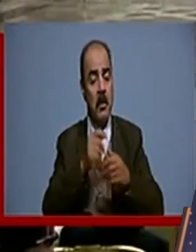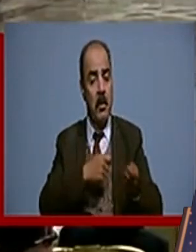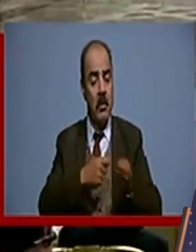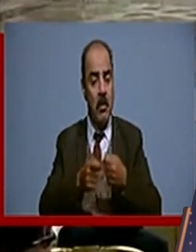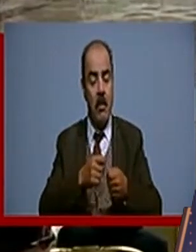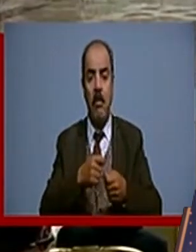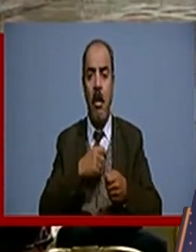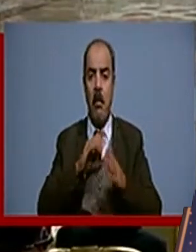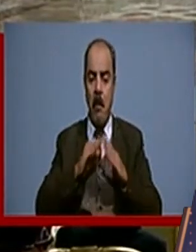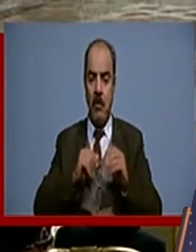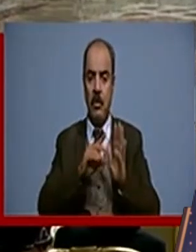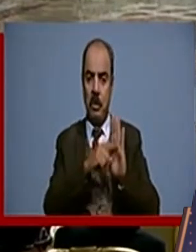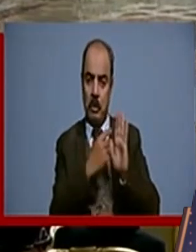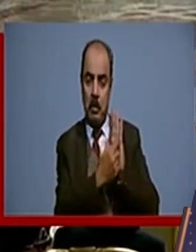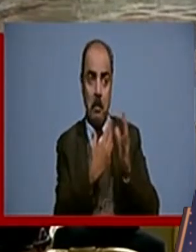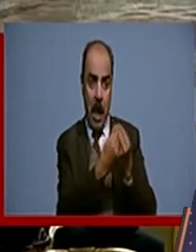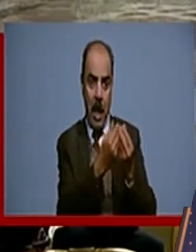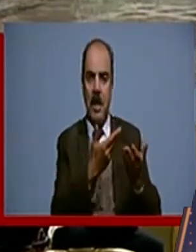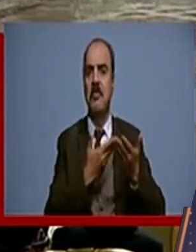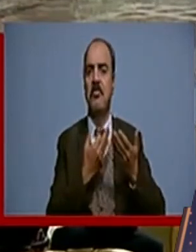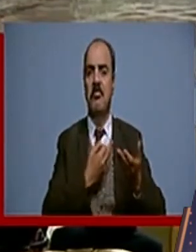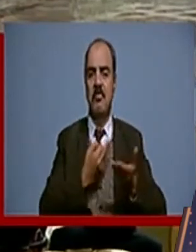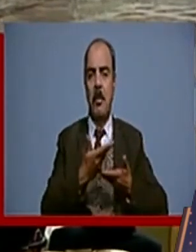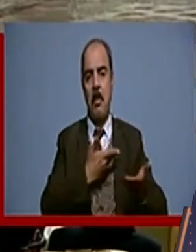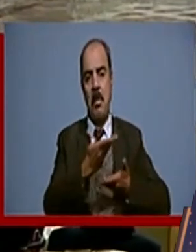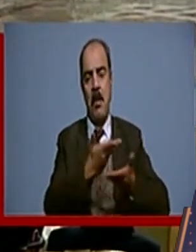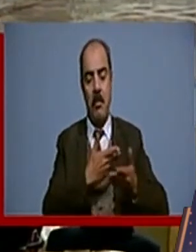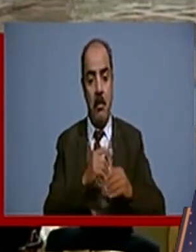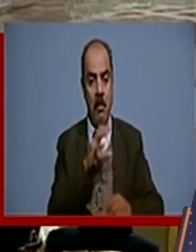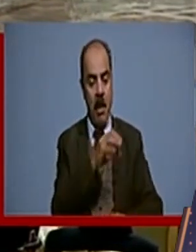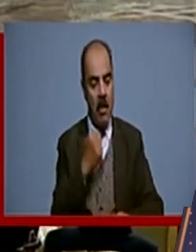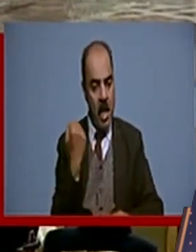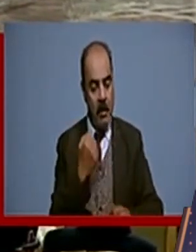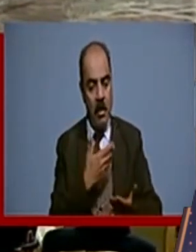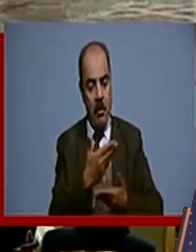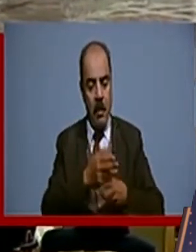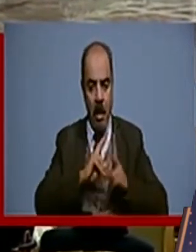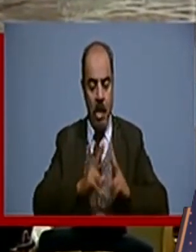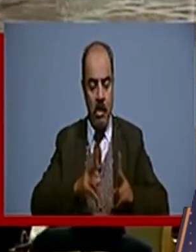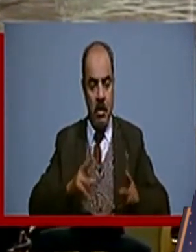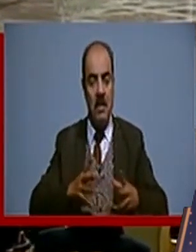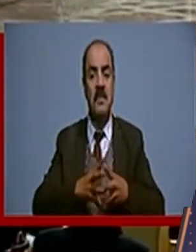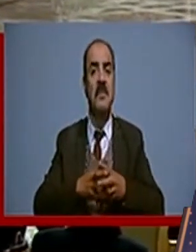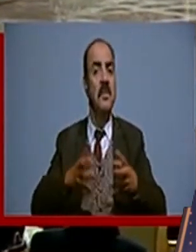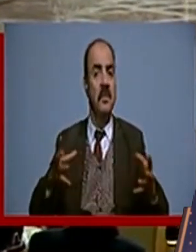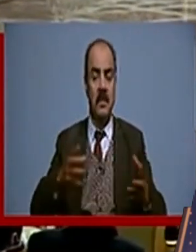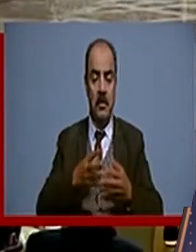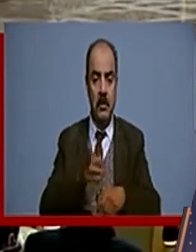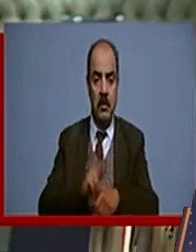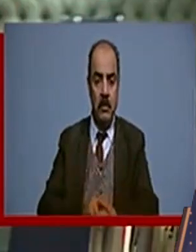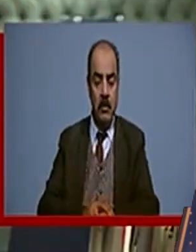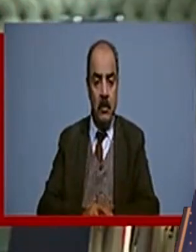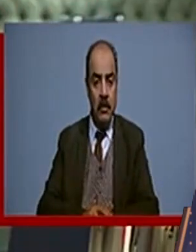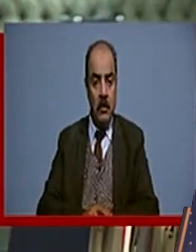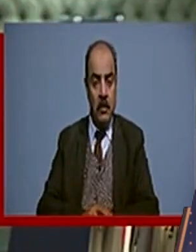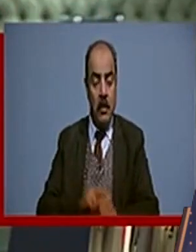التجارة والتحول إلى الطاقة النظيفة. أنتم بلد قوي في مجالات عديدة، وأعتقد أن